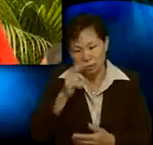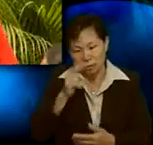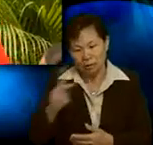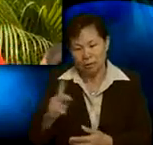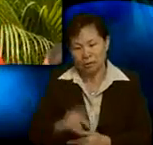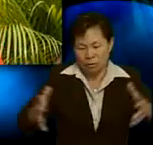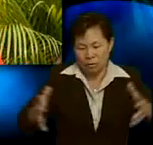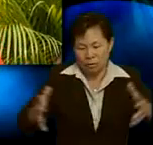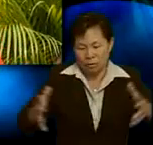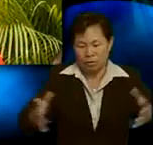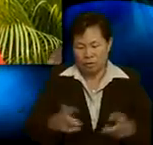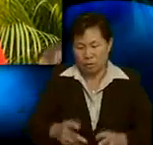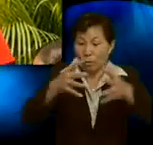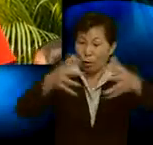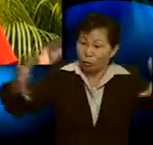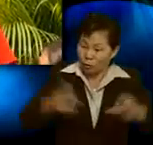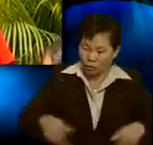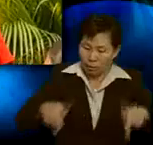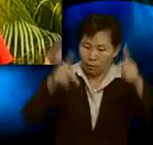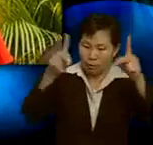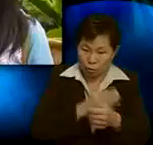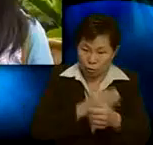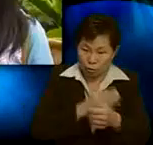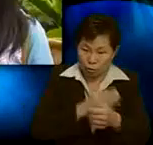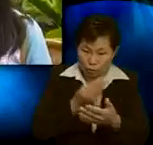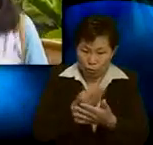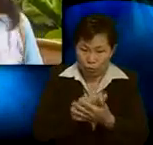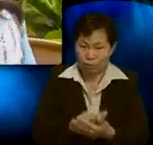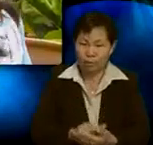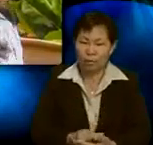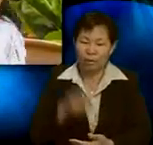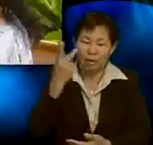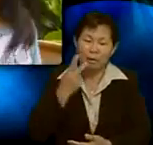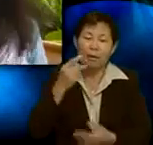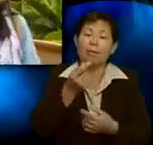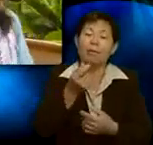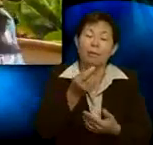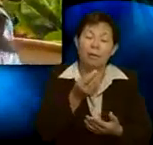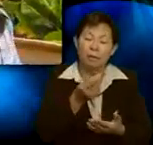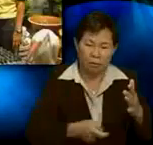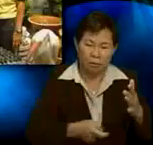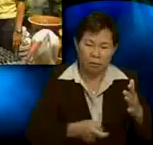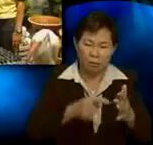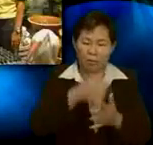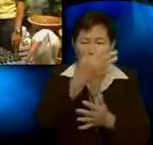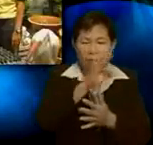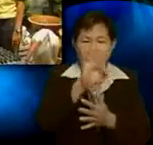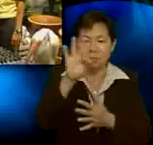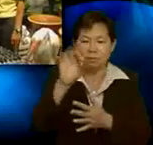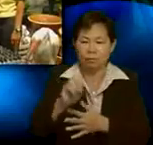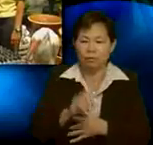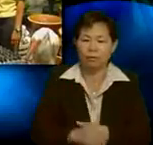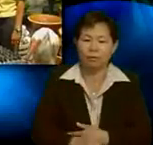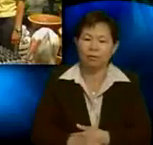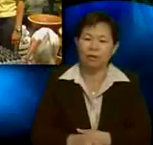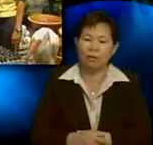kan? Besarnya pasu ni. Cukup ke, Mak Adik? Cukup. Kakak, berapa harga ni?